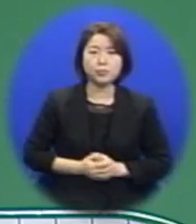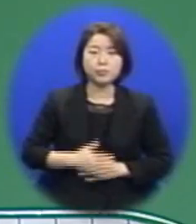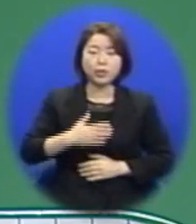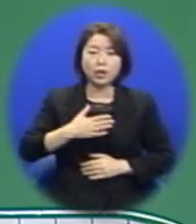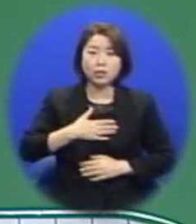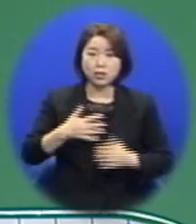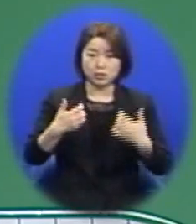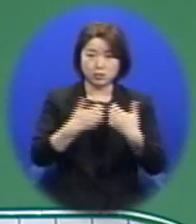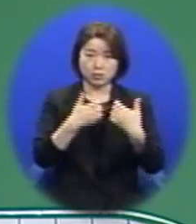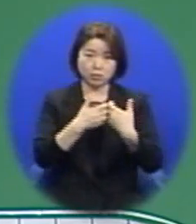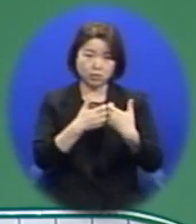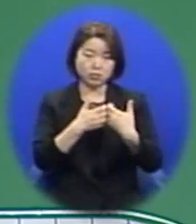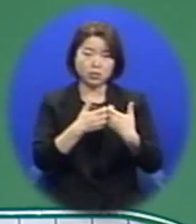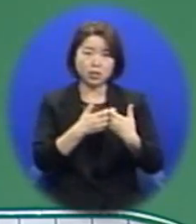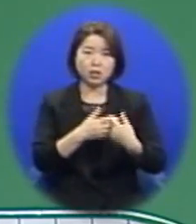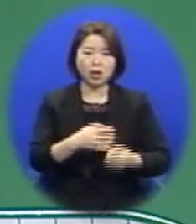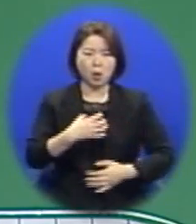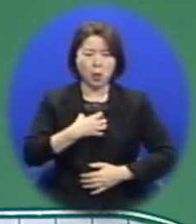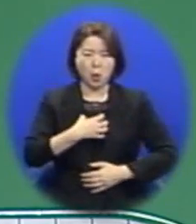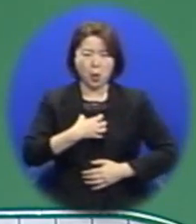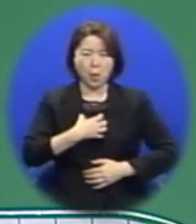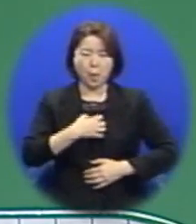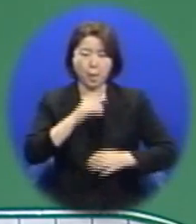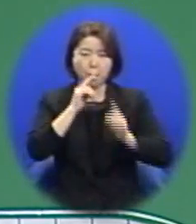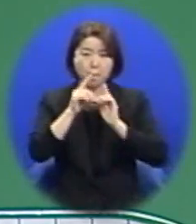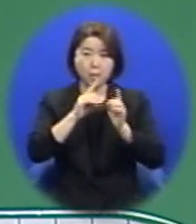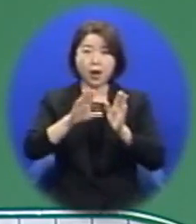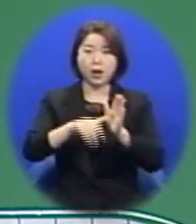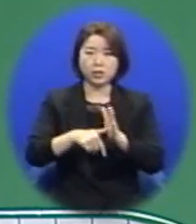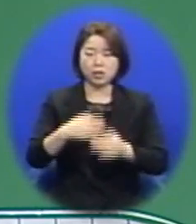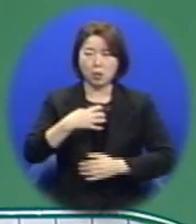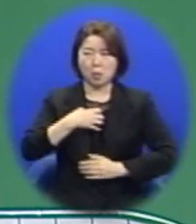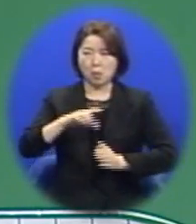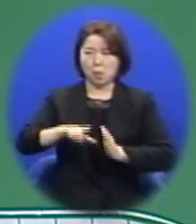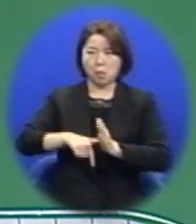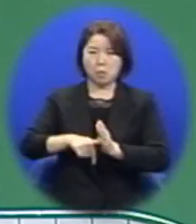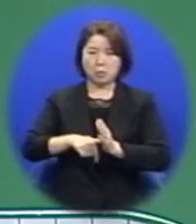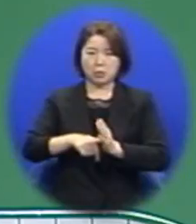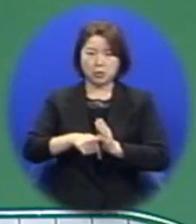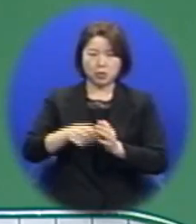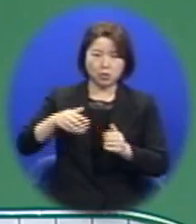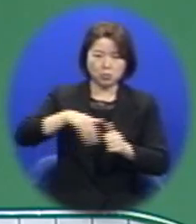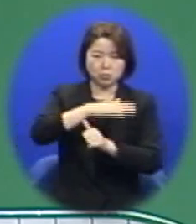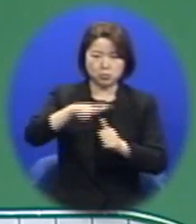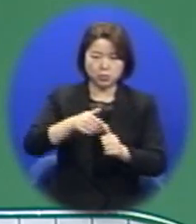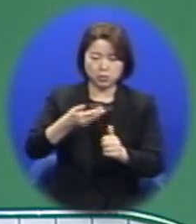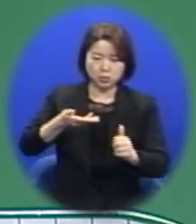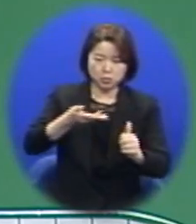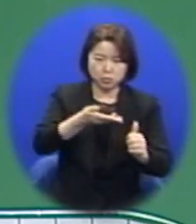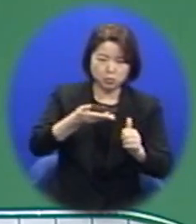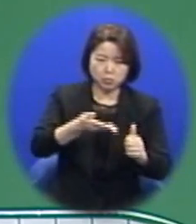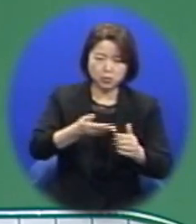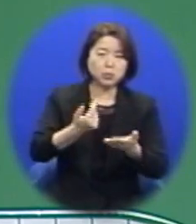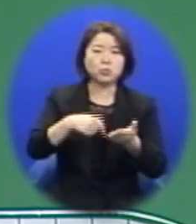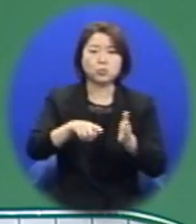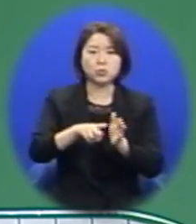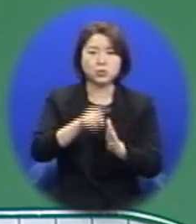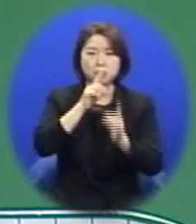저는 전쟁의 위협을 말하면서 어떤 위기감을 조성하려고 의도하고 말씀드리는 거